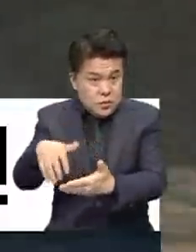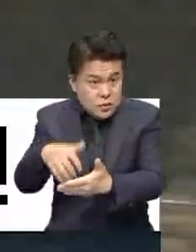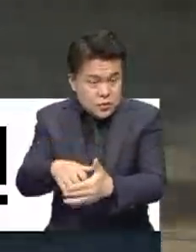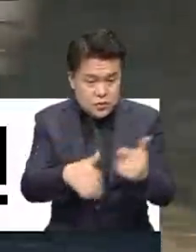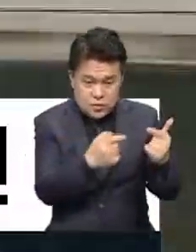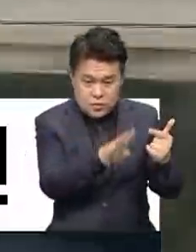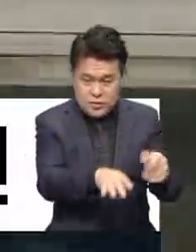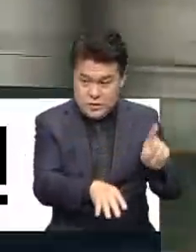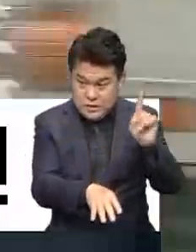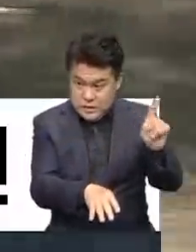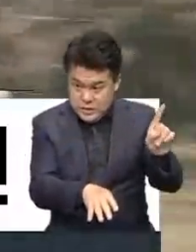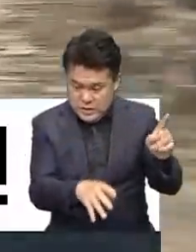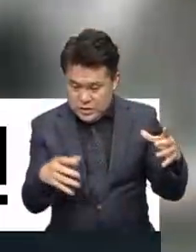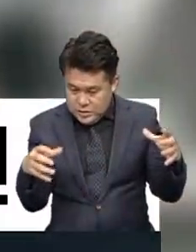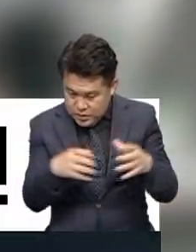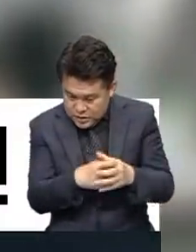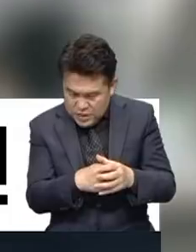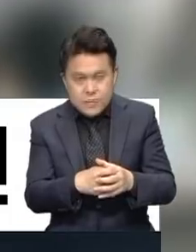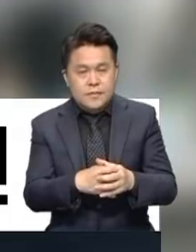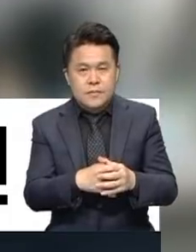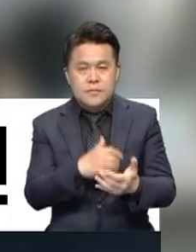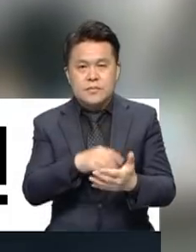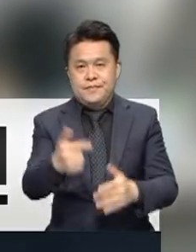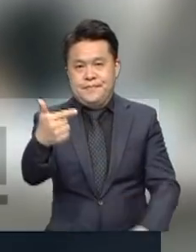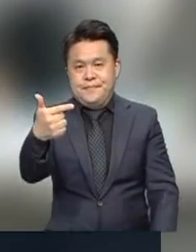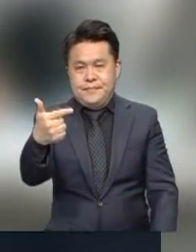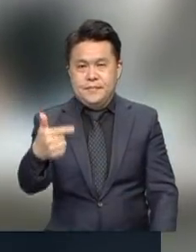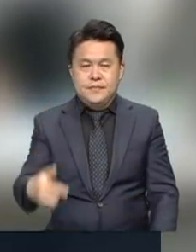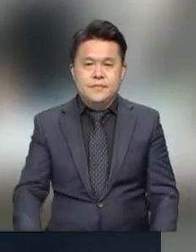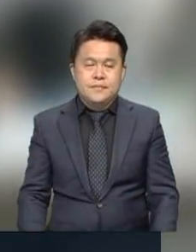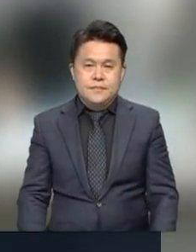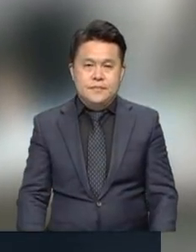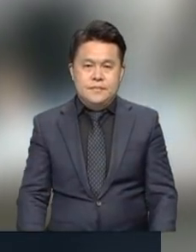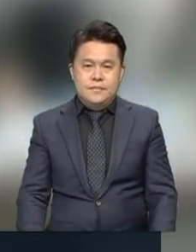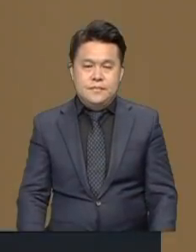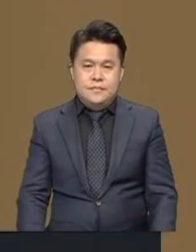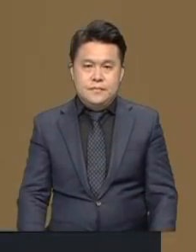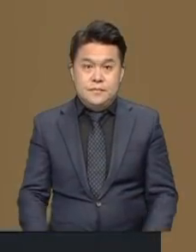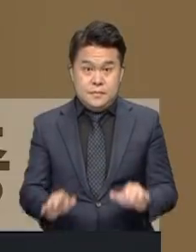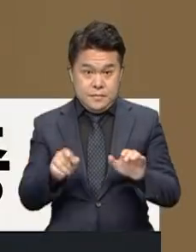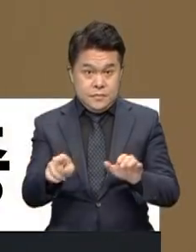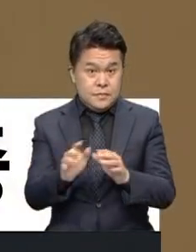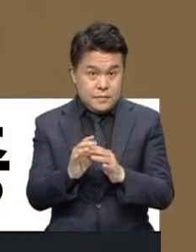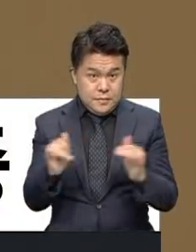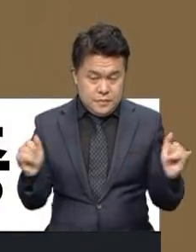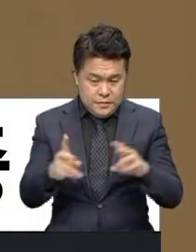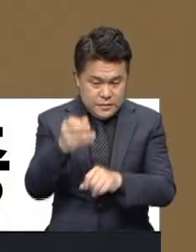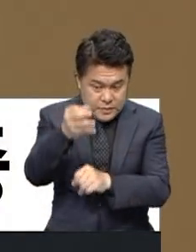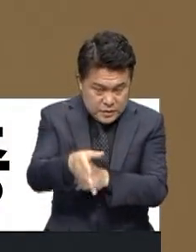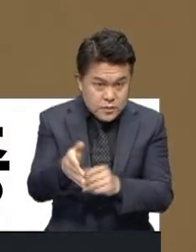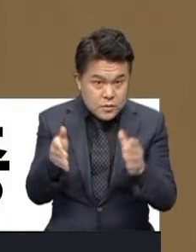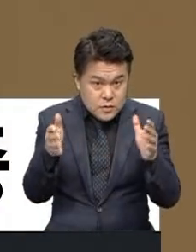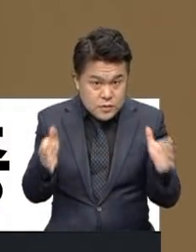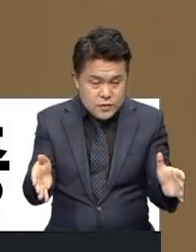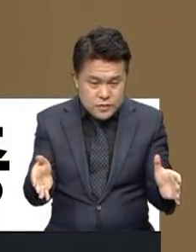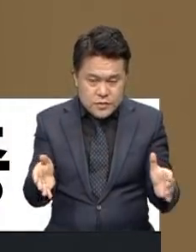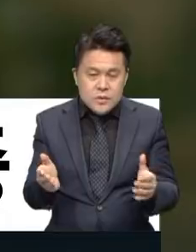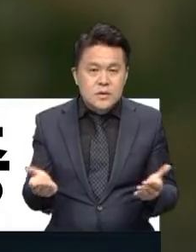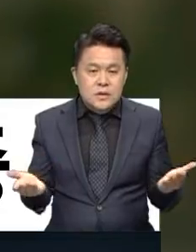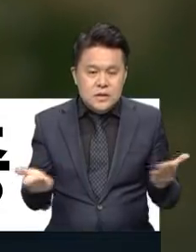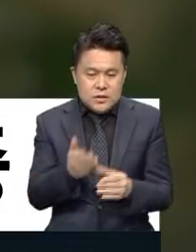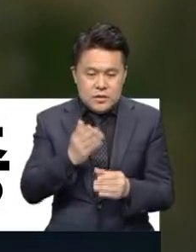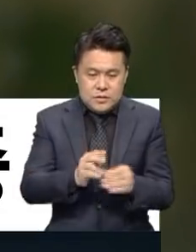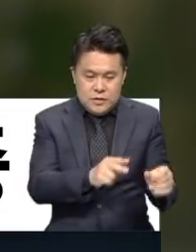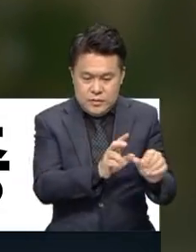6급 공무원 1명을 포함해 모두 6명으로 늘어났습니다. 이들이 토지 매입 과정에서 업무상 취득한